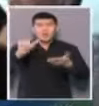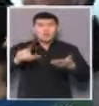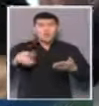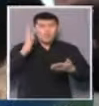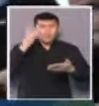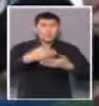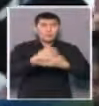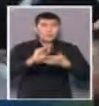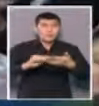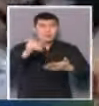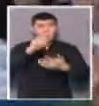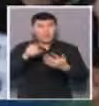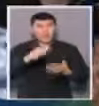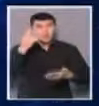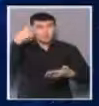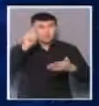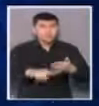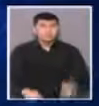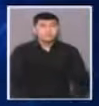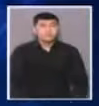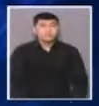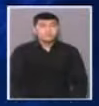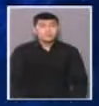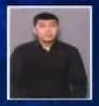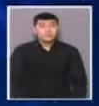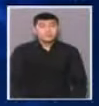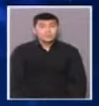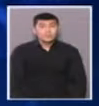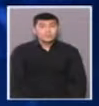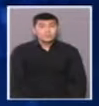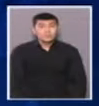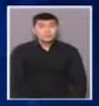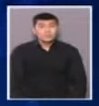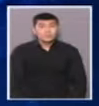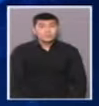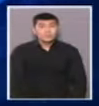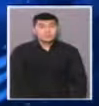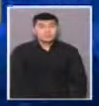қоямыз ғой деген үмітім бар. Сағындықтың нұргүлі жаңалық қызметі.